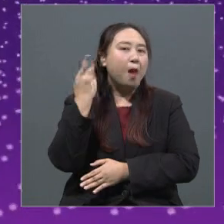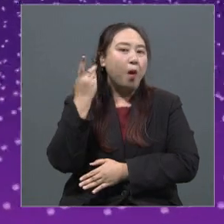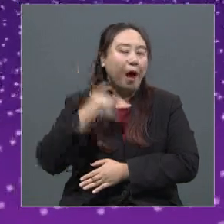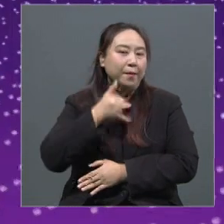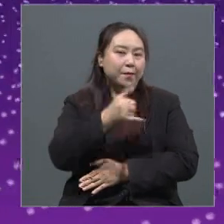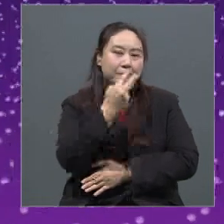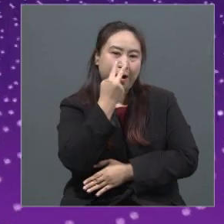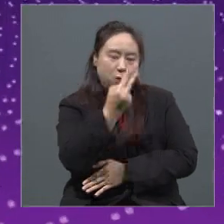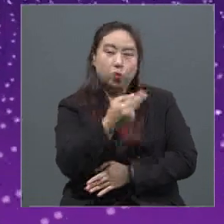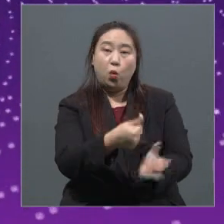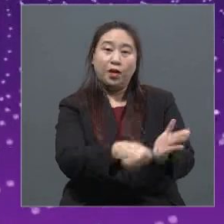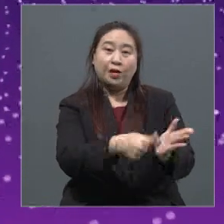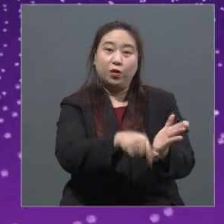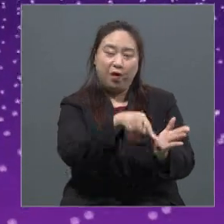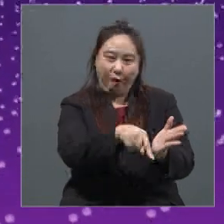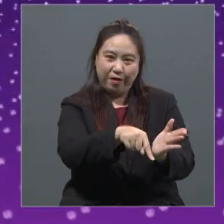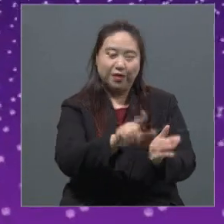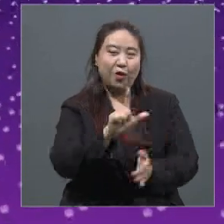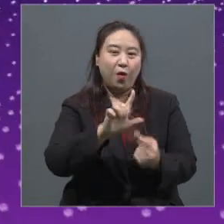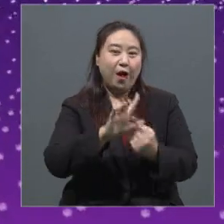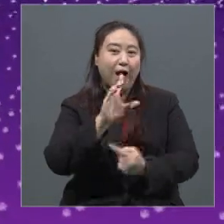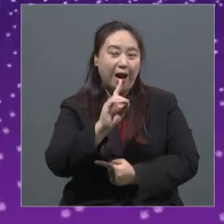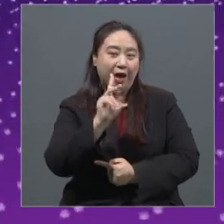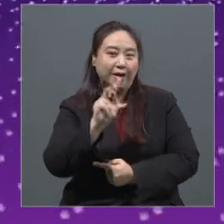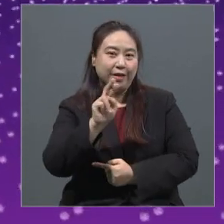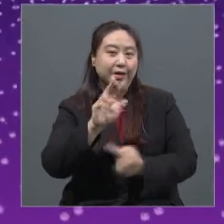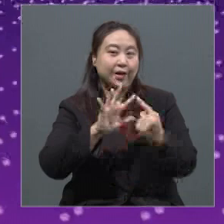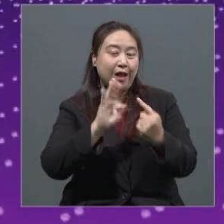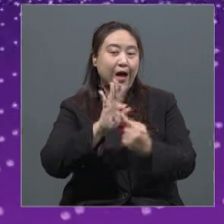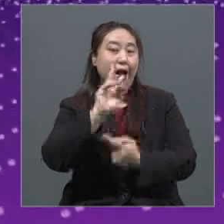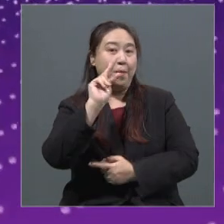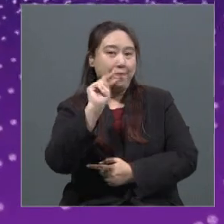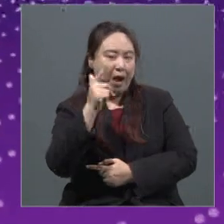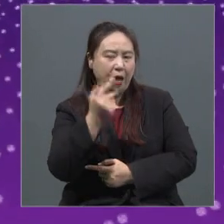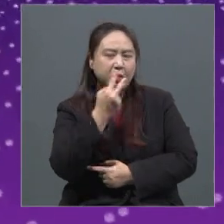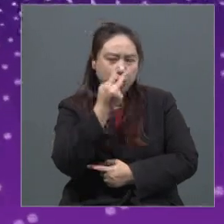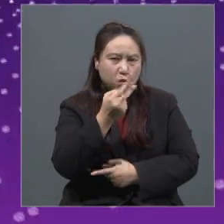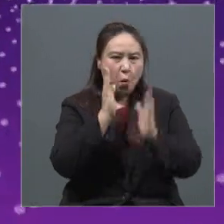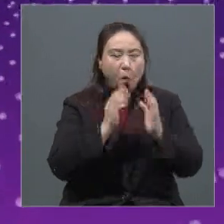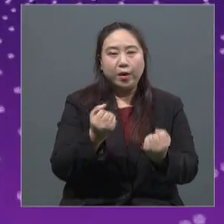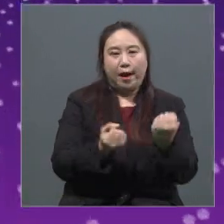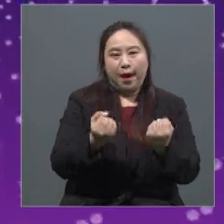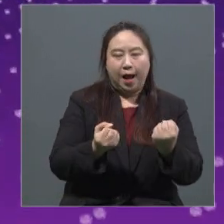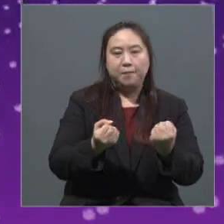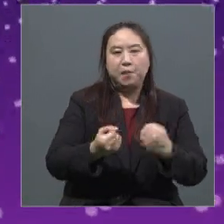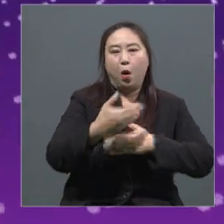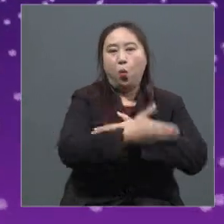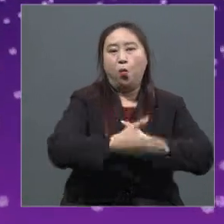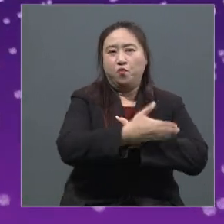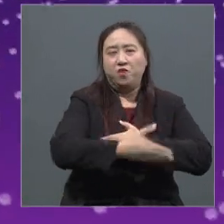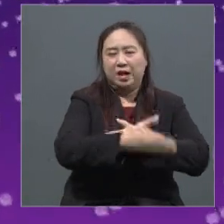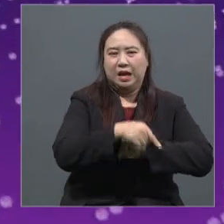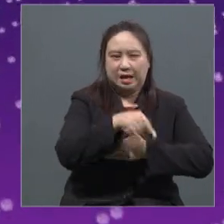ด่านศุลกากรลาดกระบังนะครับหลังจากที่ไปพบว่ามีปัญหาขาดแคลนคนขับรถไฟขนส่งตู้คอนเทนเนอร์จาก